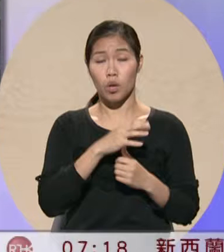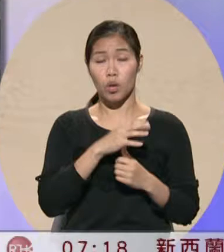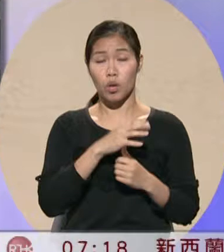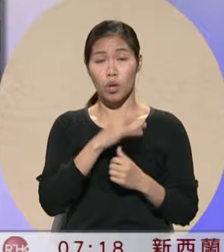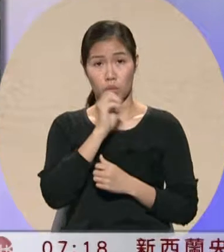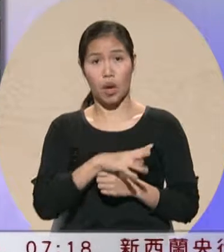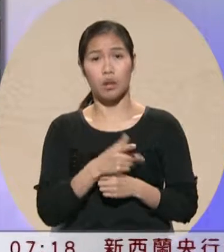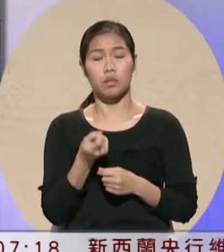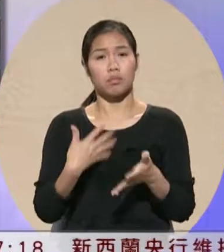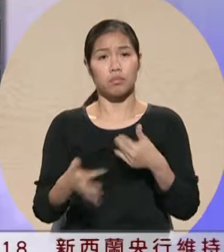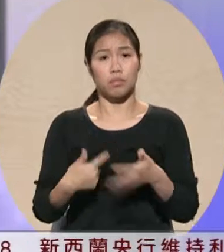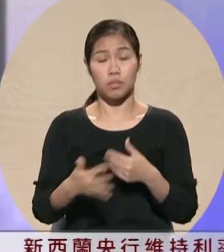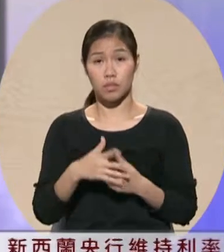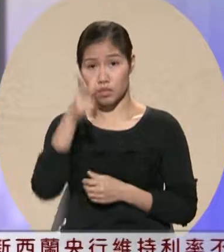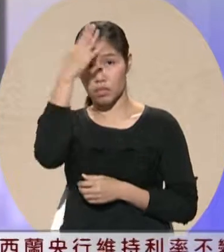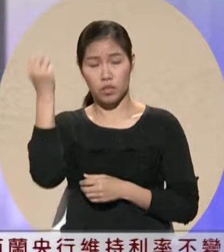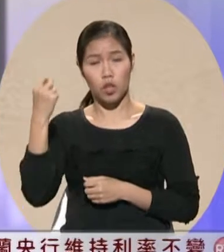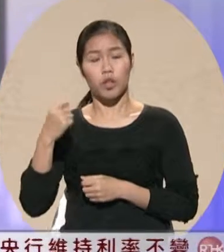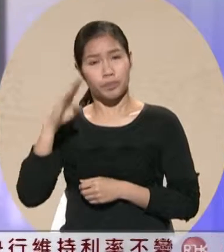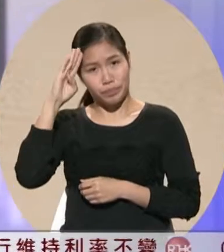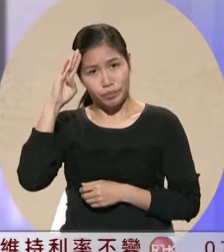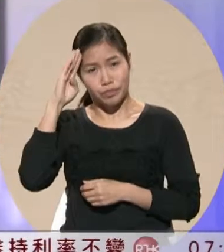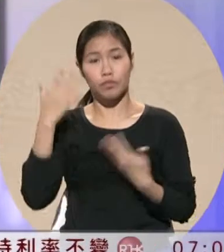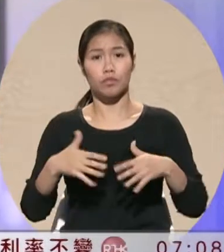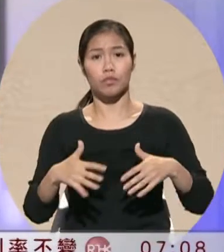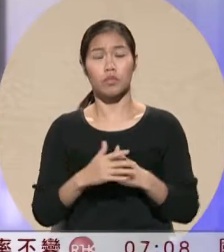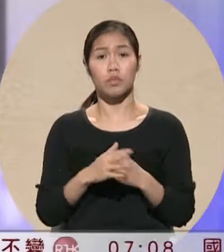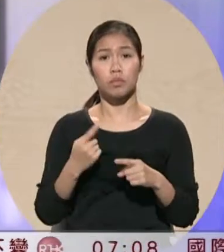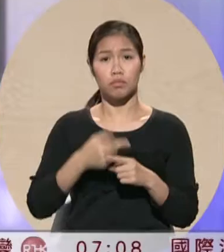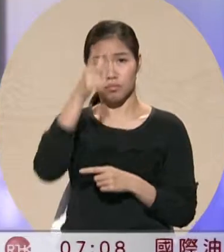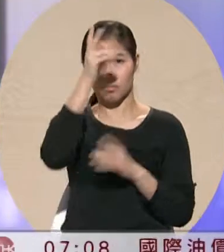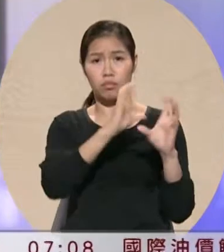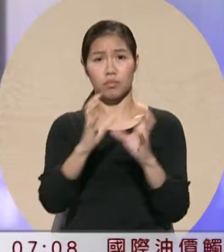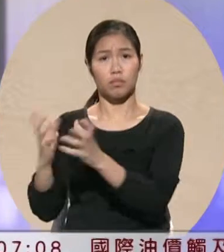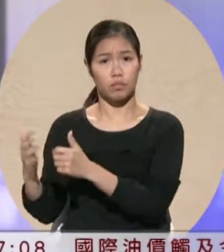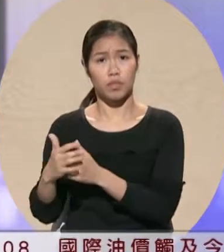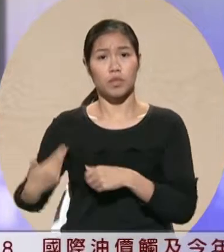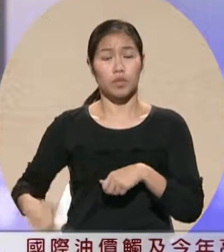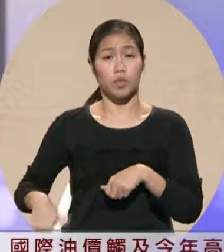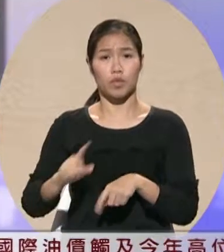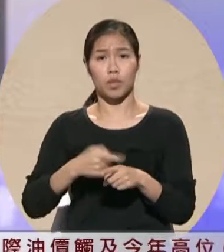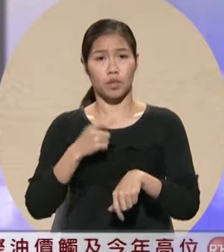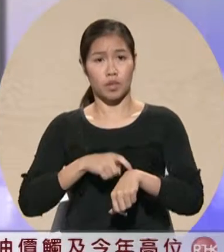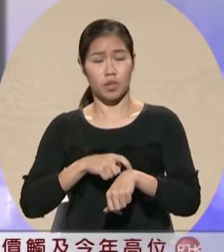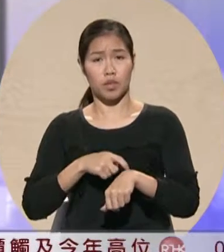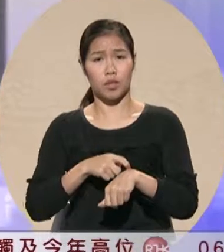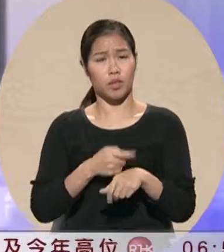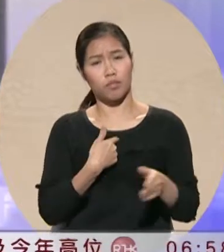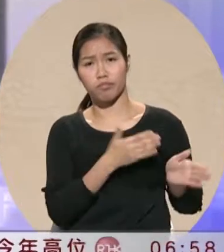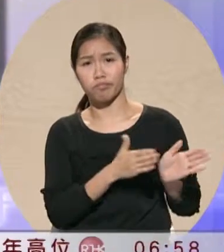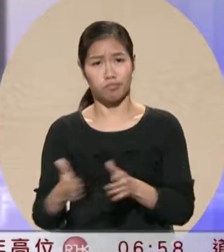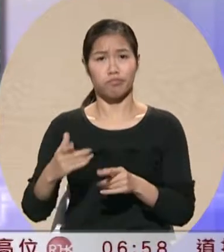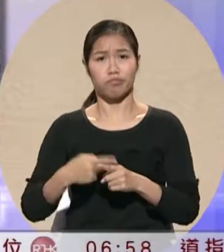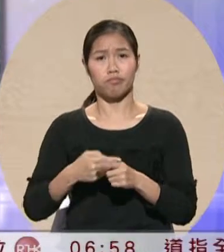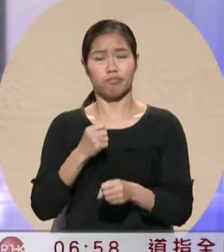原先只是好小事，梁振英只要道歉一句就解决，但政府多个部门浪费了一个月时间来处理，是正经